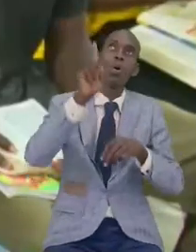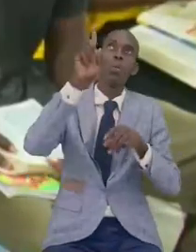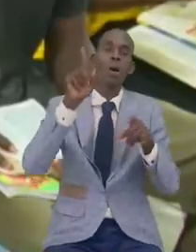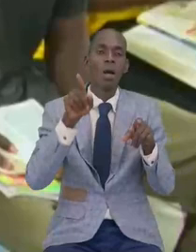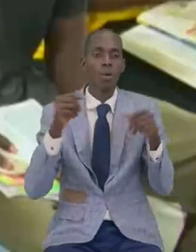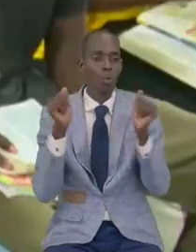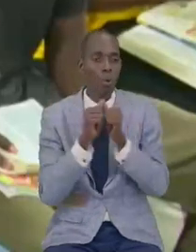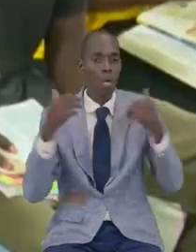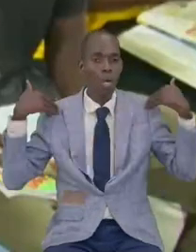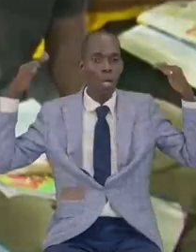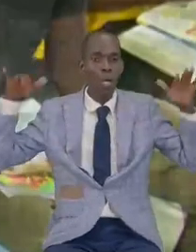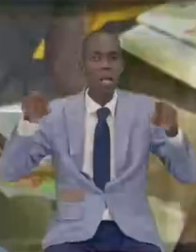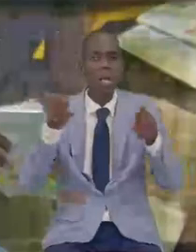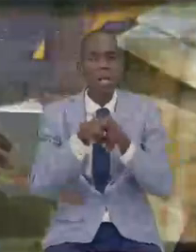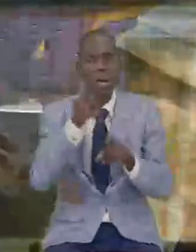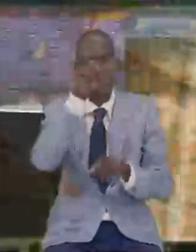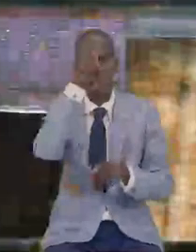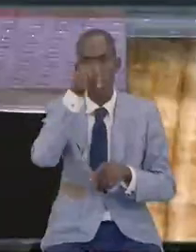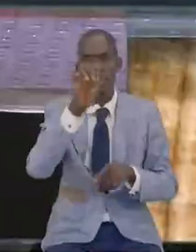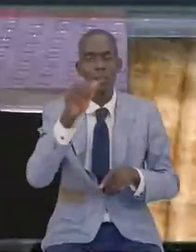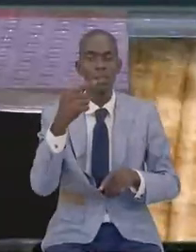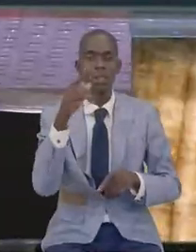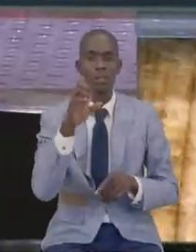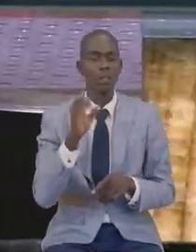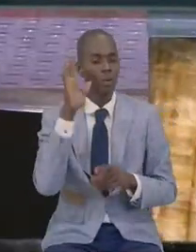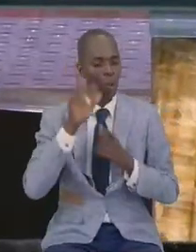aigles. Ils courent et ne se lassent point.